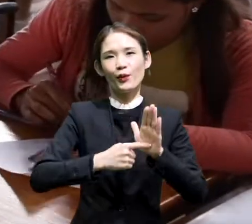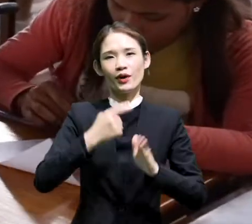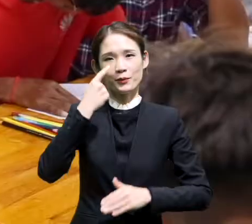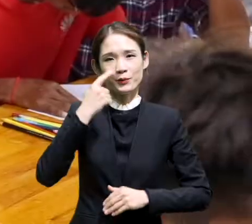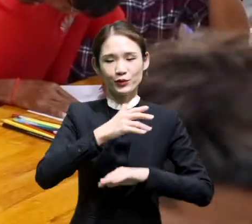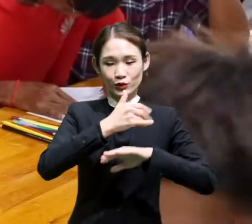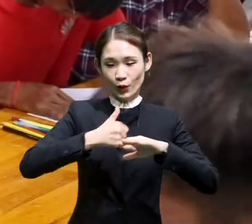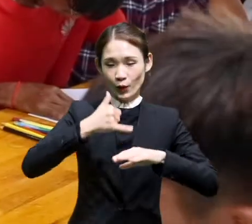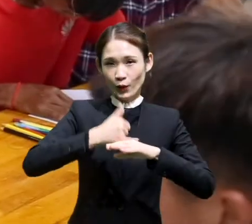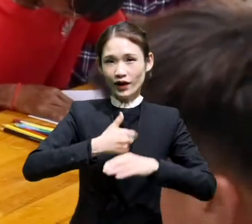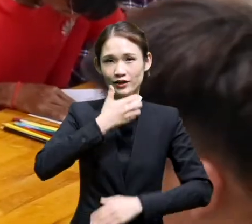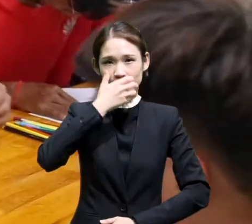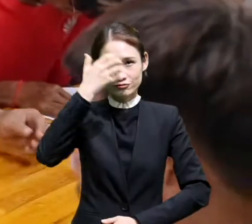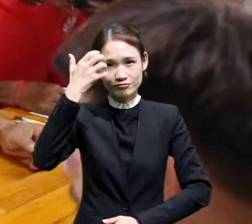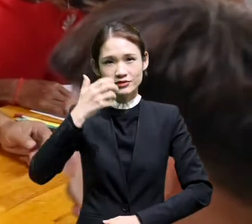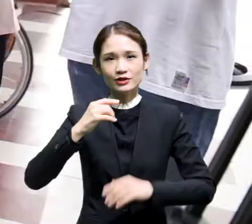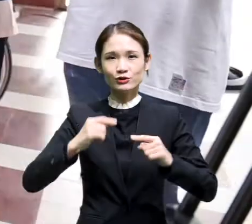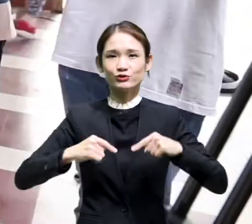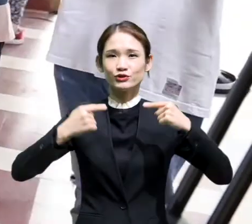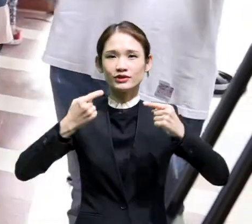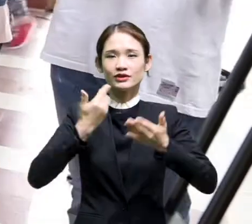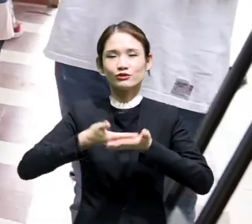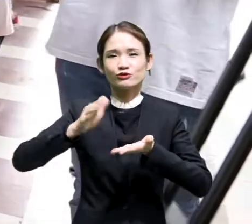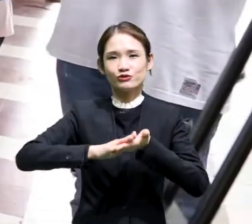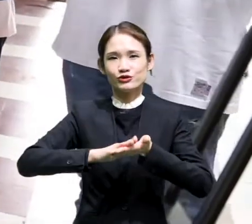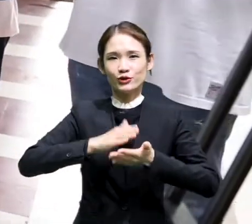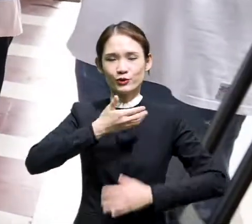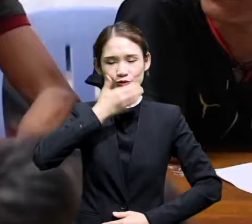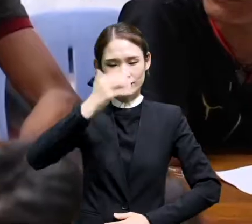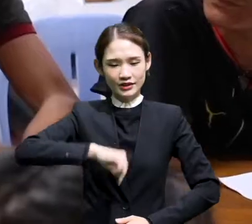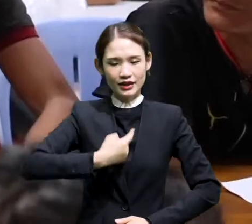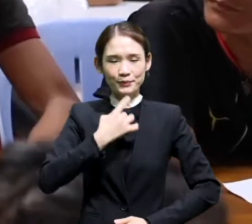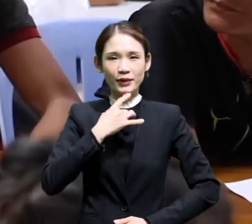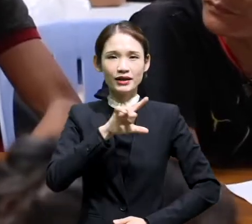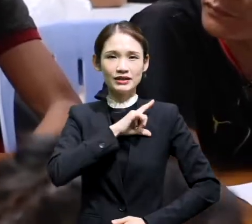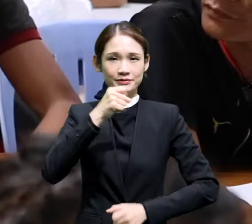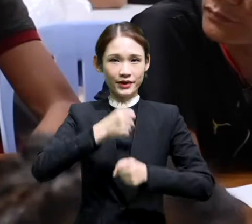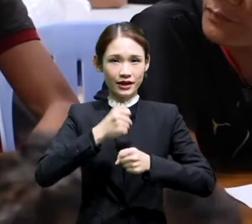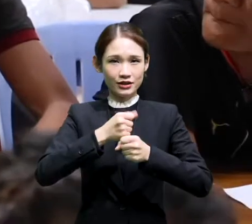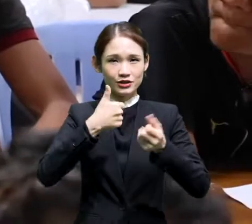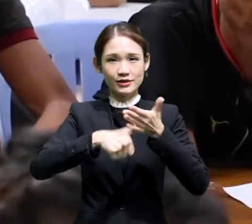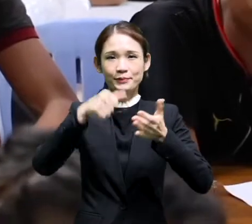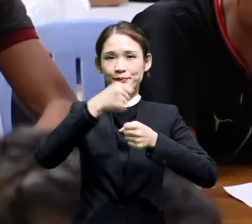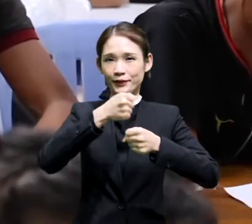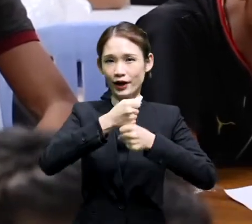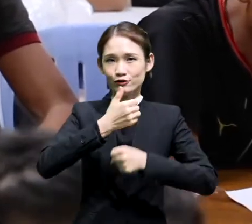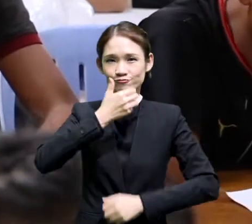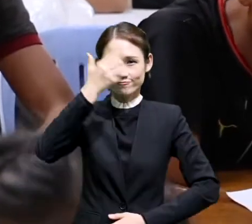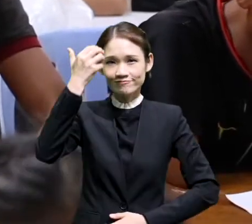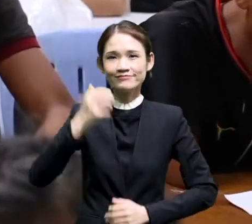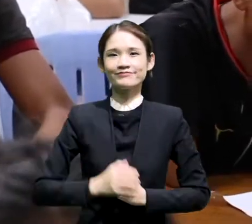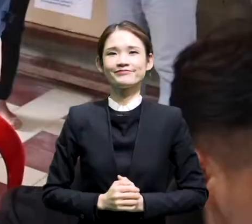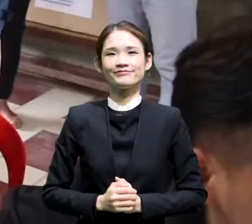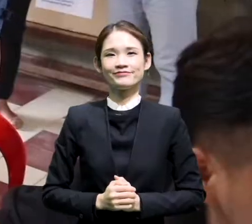시간이었습니다. 농사를 짓는 꿈, 휠체어 수리공의 꿈, 자신만의 브랜드로 제품을 만드는 꿈.